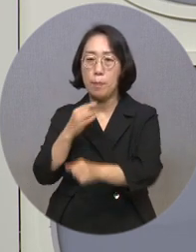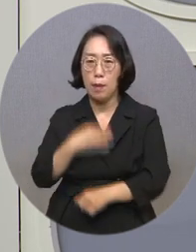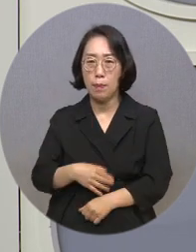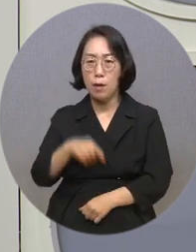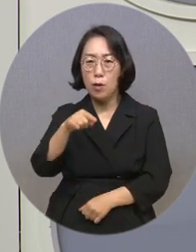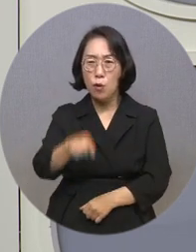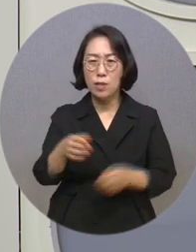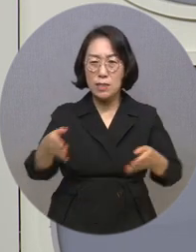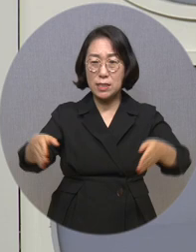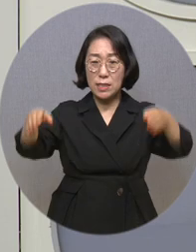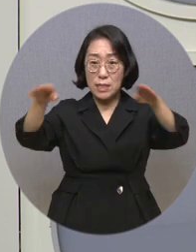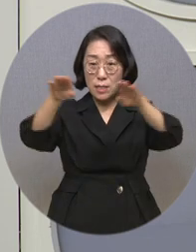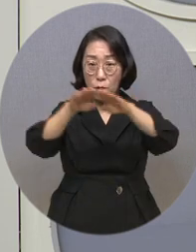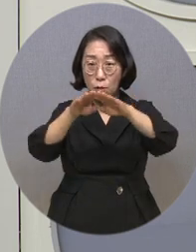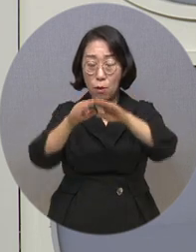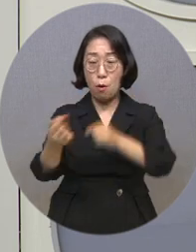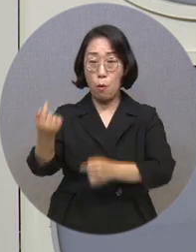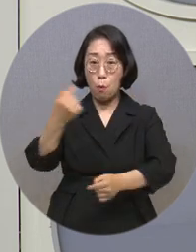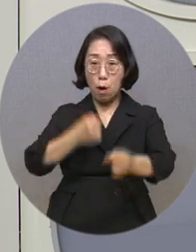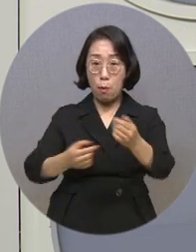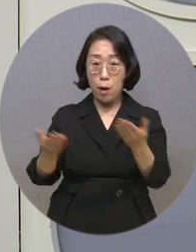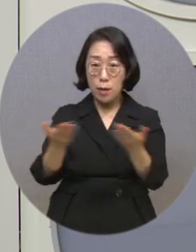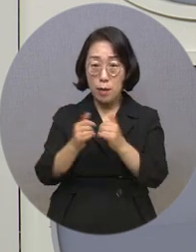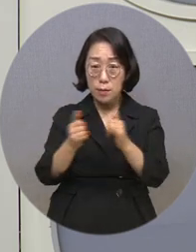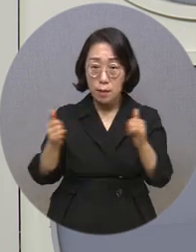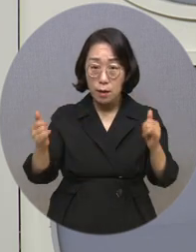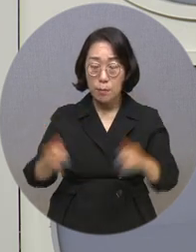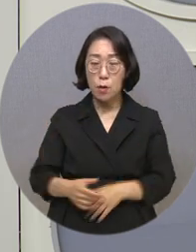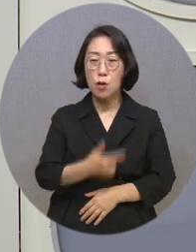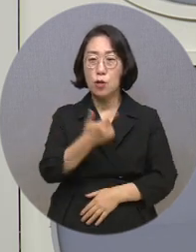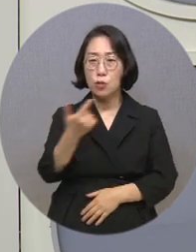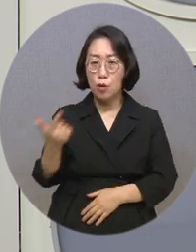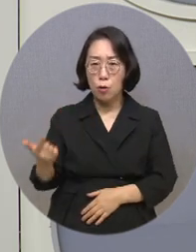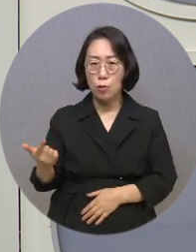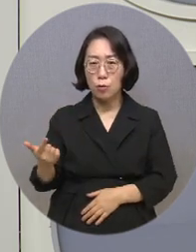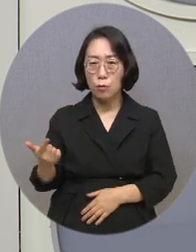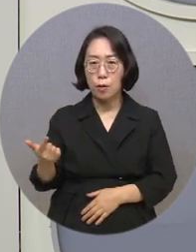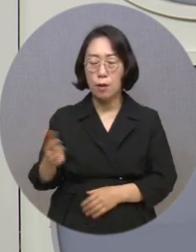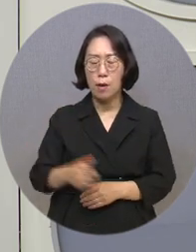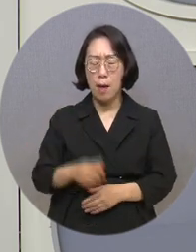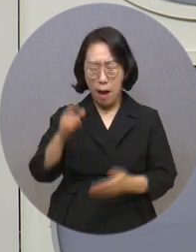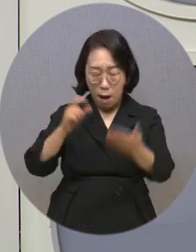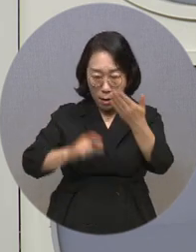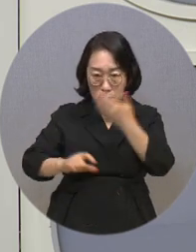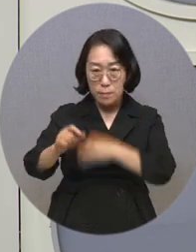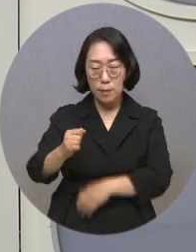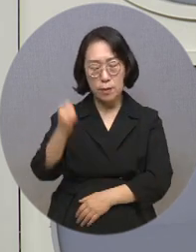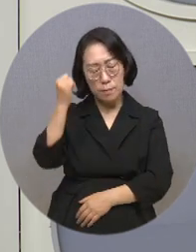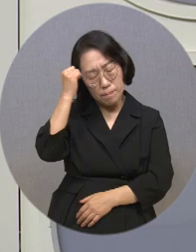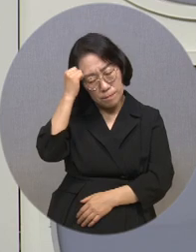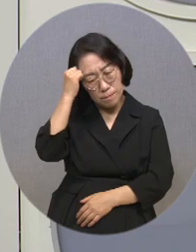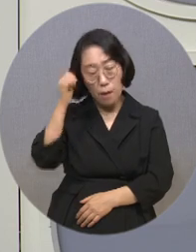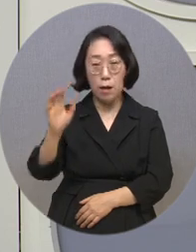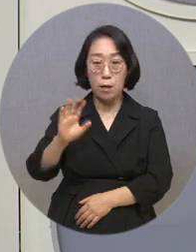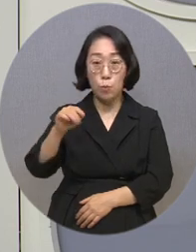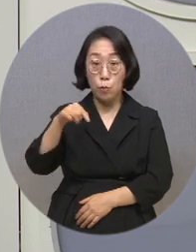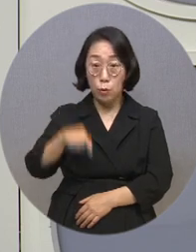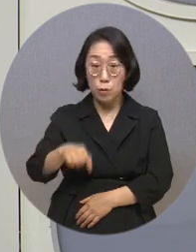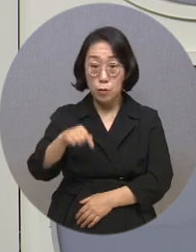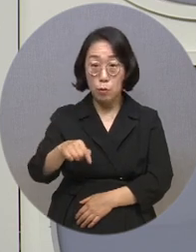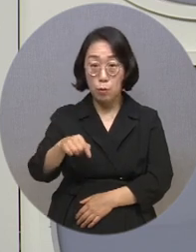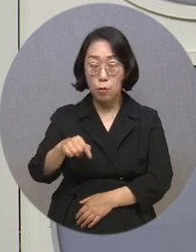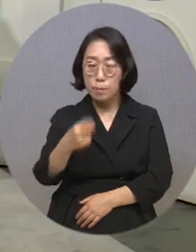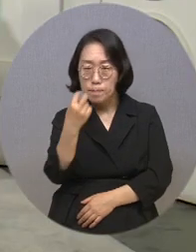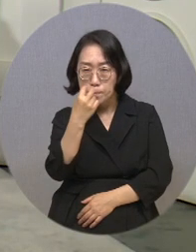그 양로시설이나 요양시설은 저녁 야근을 해야 되고 저녁에 잠을 자야 되고 하니까 주부들이 잘 안 오려고